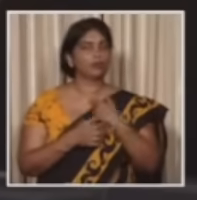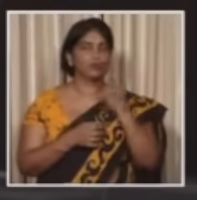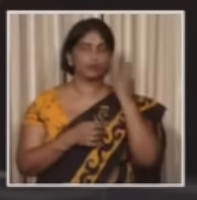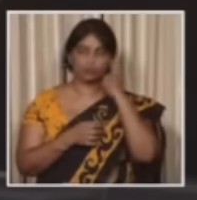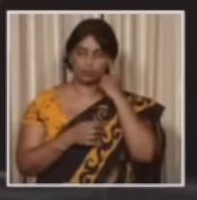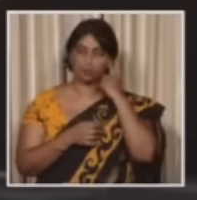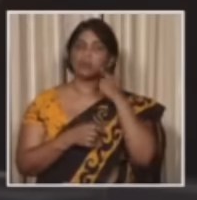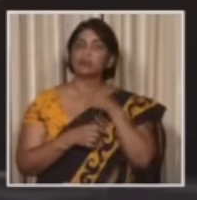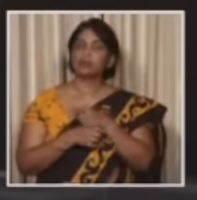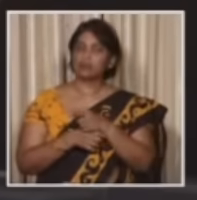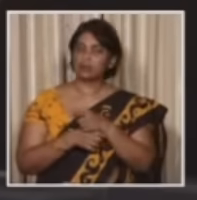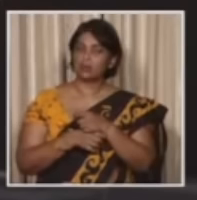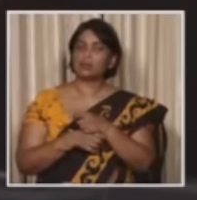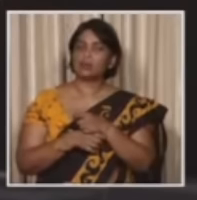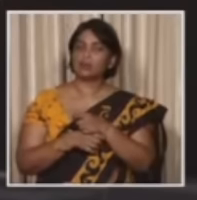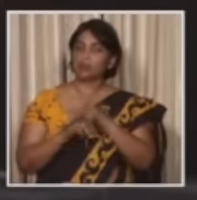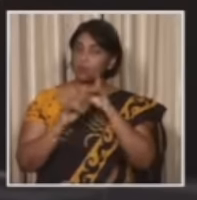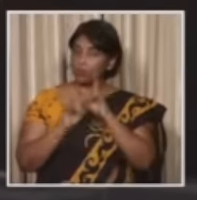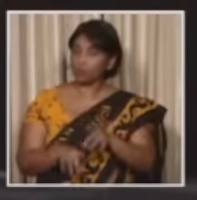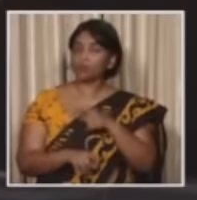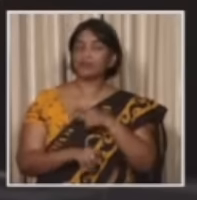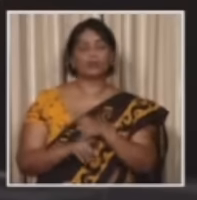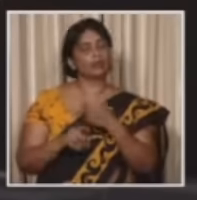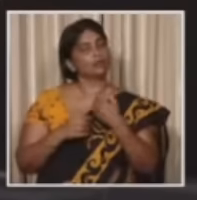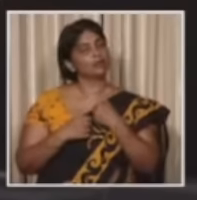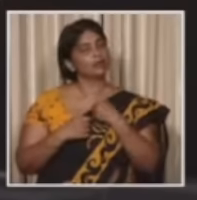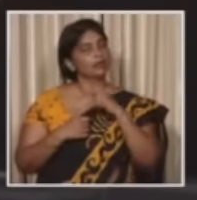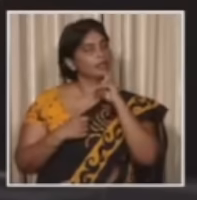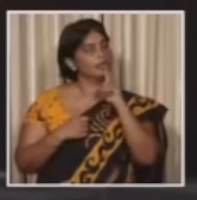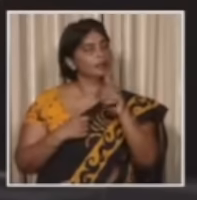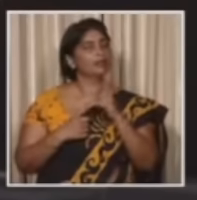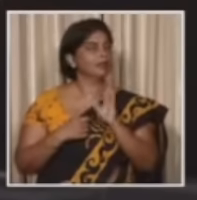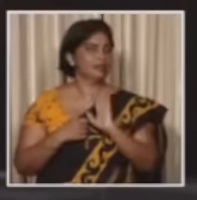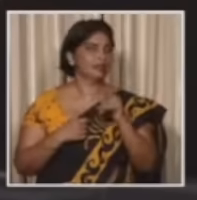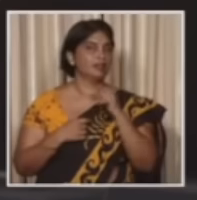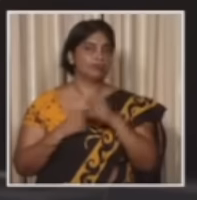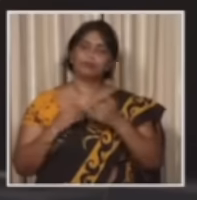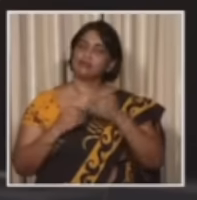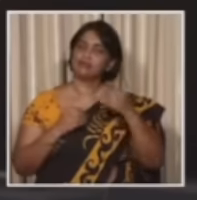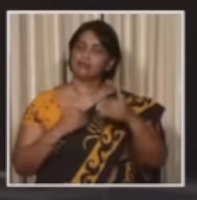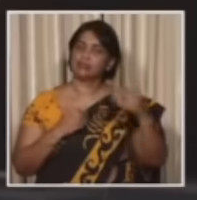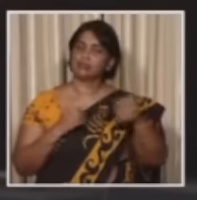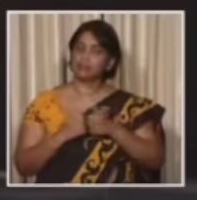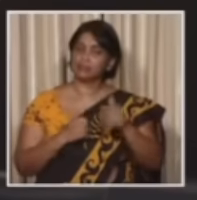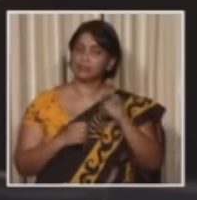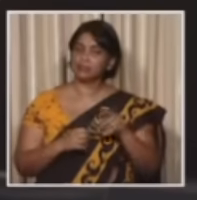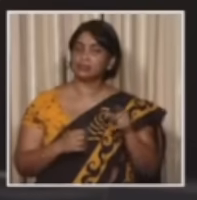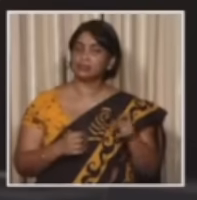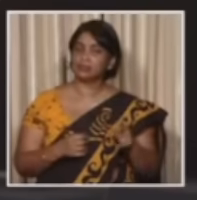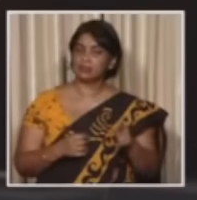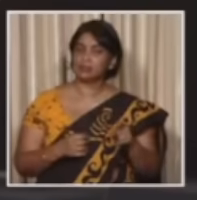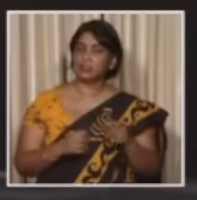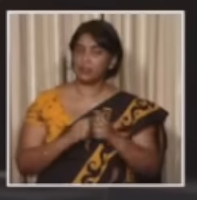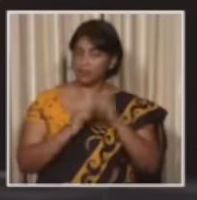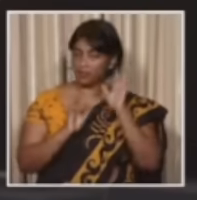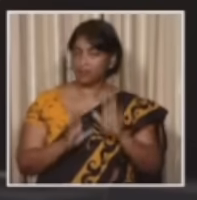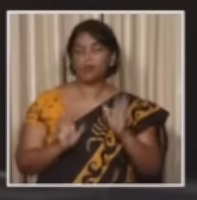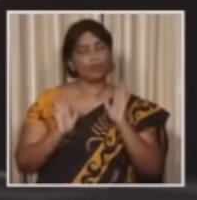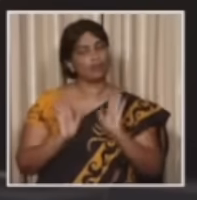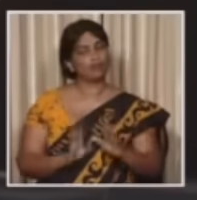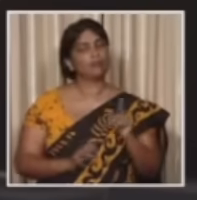ඉතින් මේක ඒක හින්දා මම කියන්නේ අපි මේක දිගින් දිගට ගෙනියනවා මේ කරනවා කියලා.